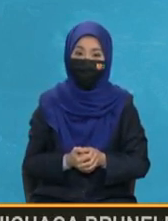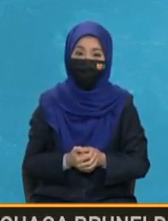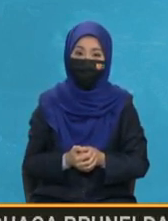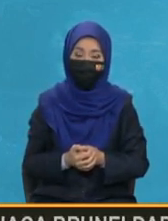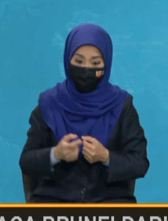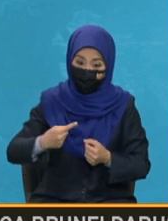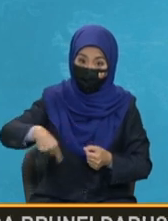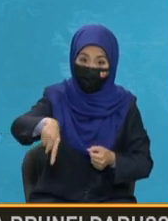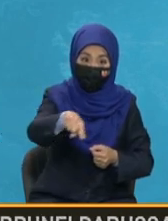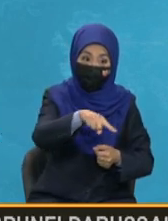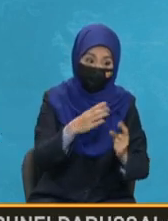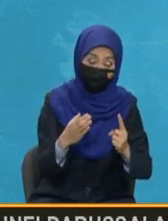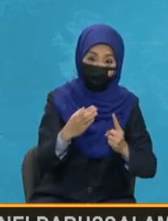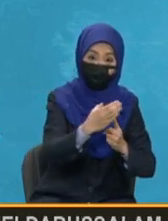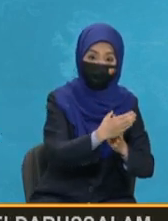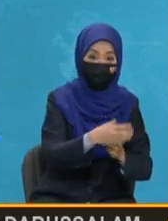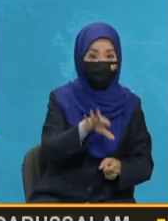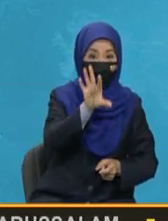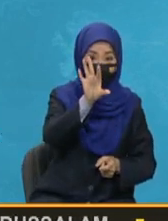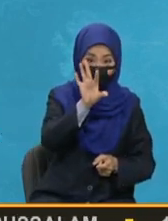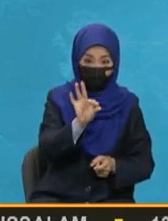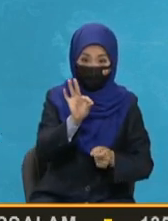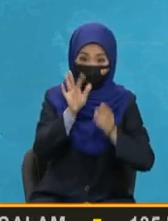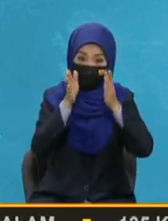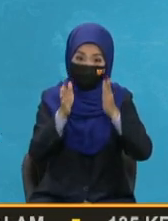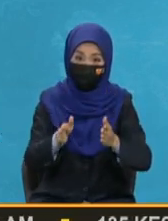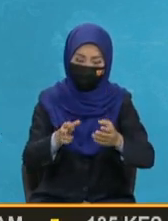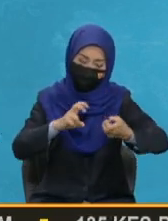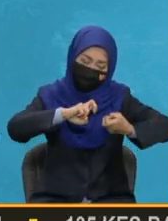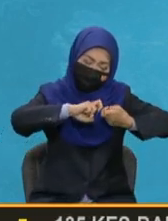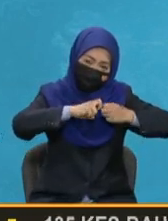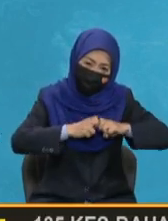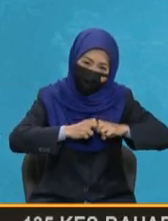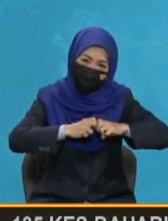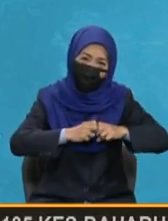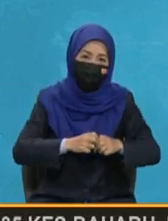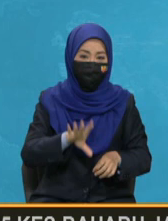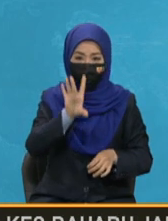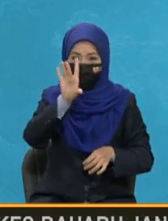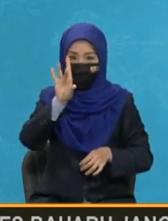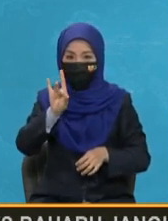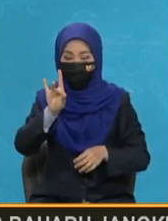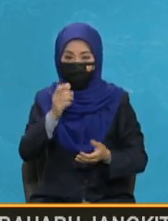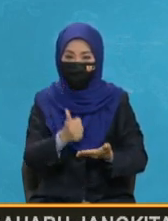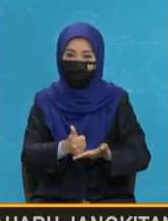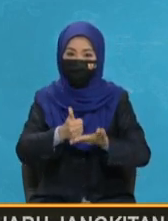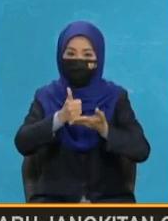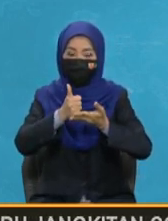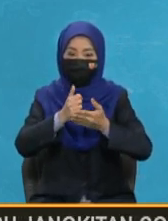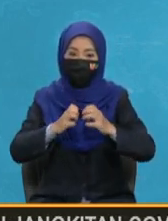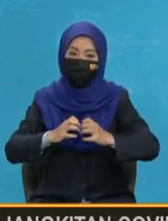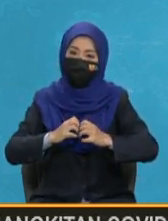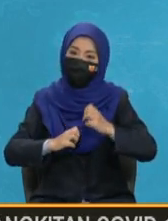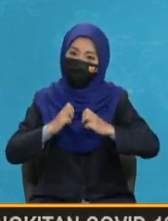dikawinke Sakti tersebut 9cash adalah dalam keadaan kritikal gimana 8000 adanya memerlukan bantuan mesin